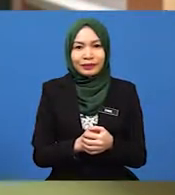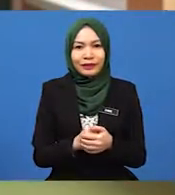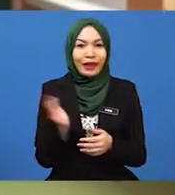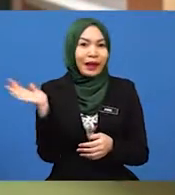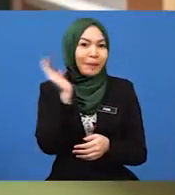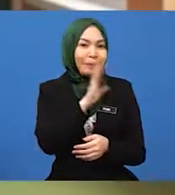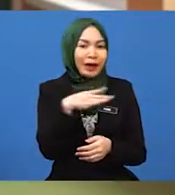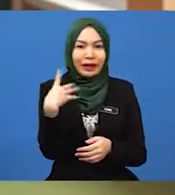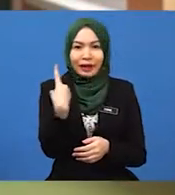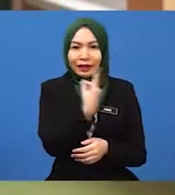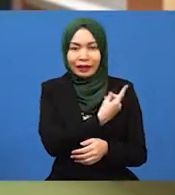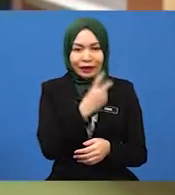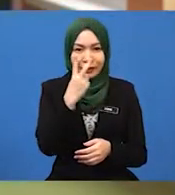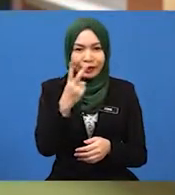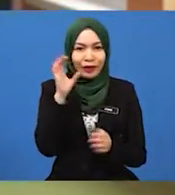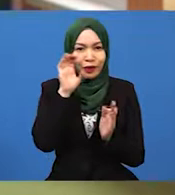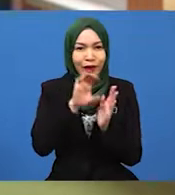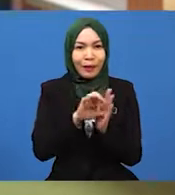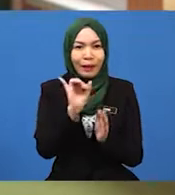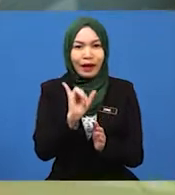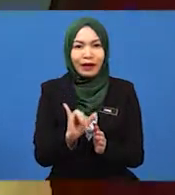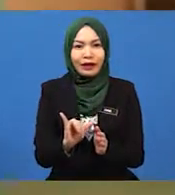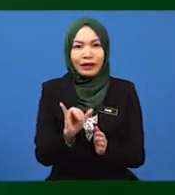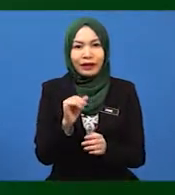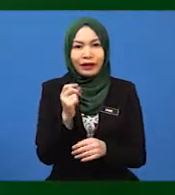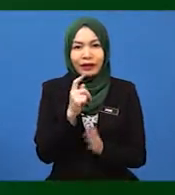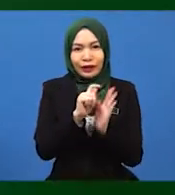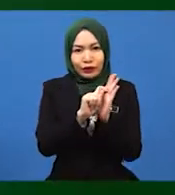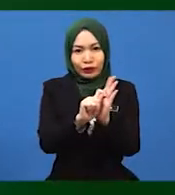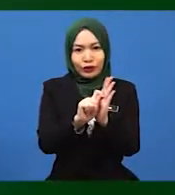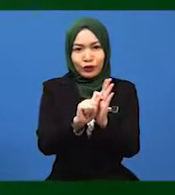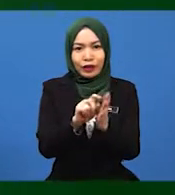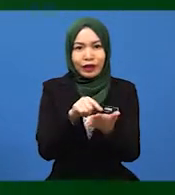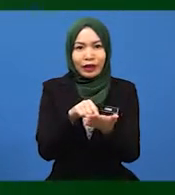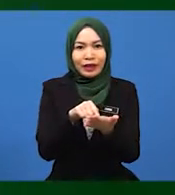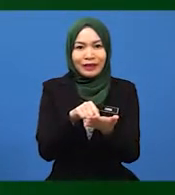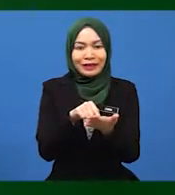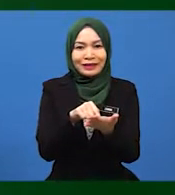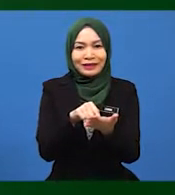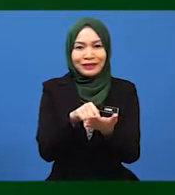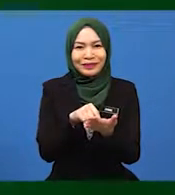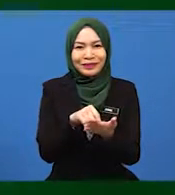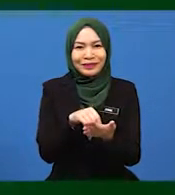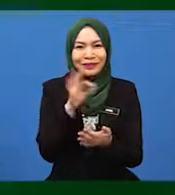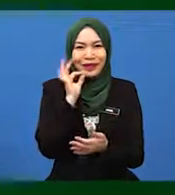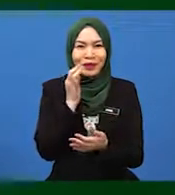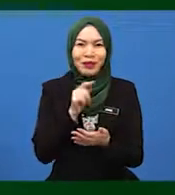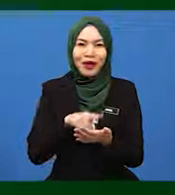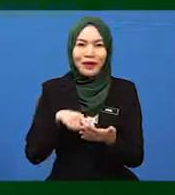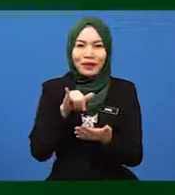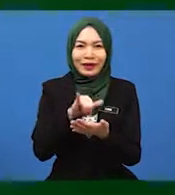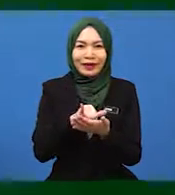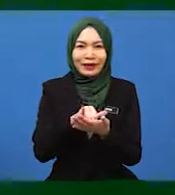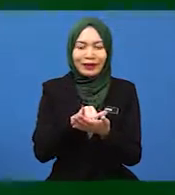Mari kita lihat gambar yang ditayangkan. Merahnya buah itu. Kamu nampak